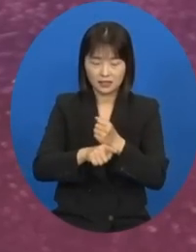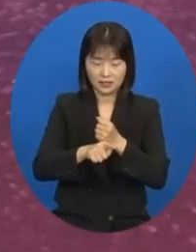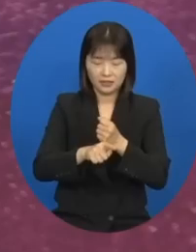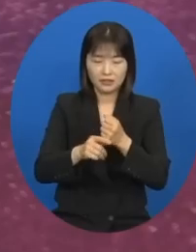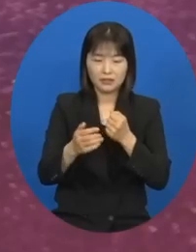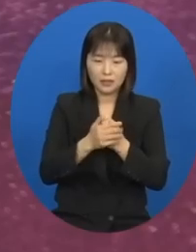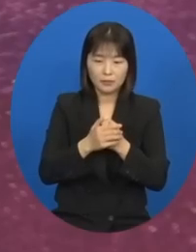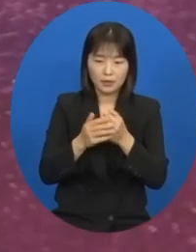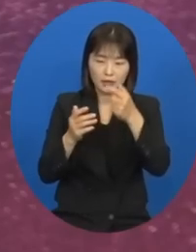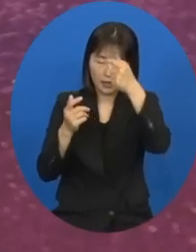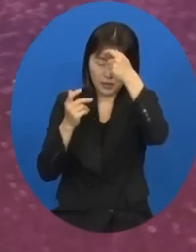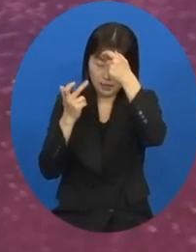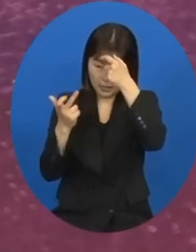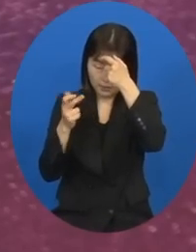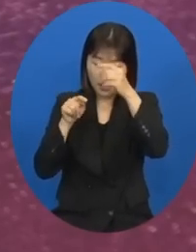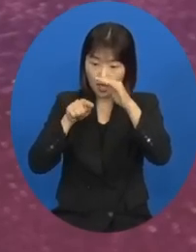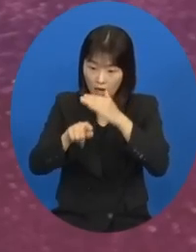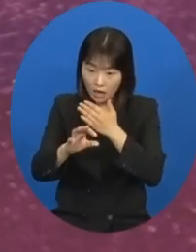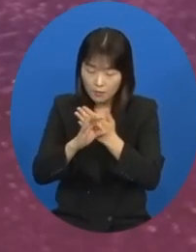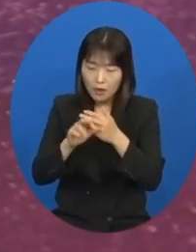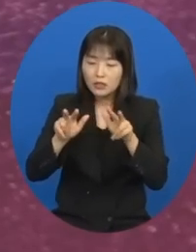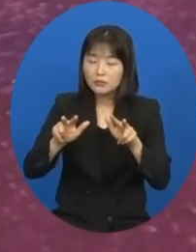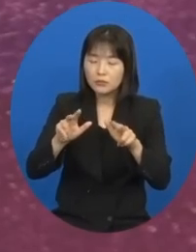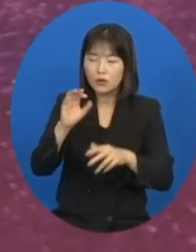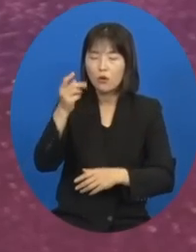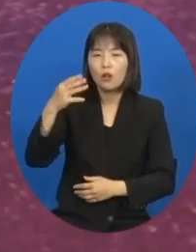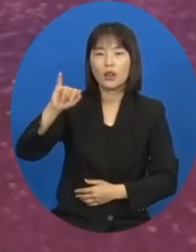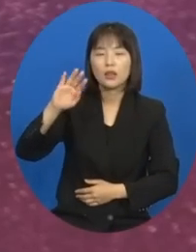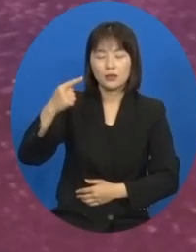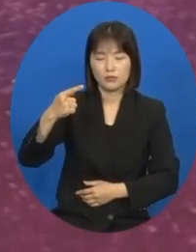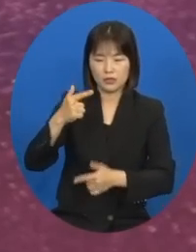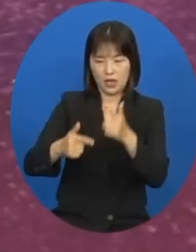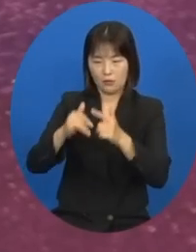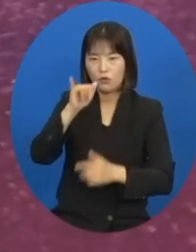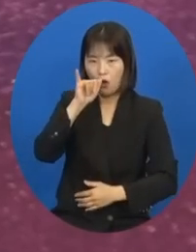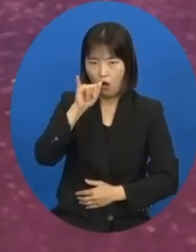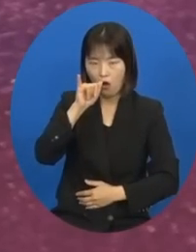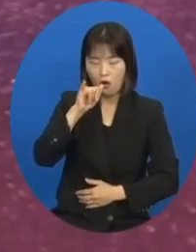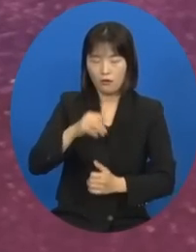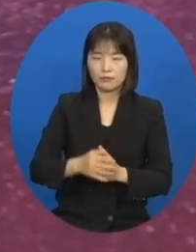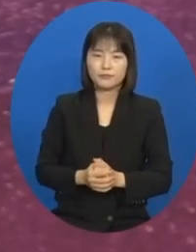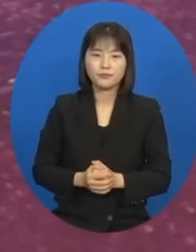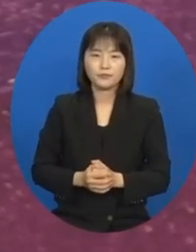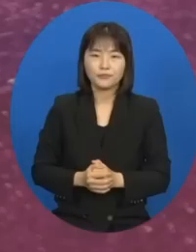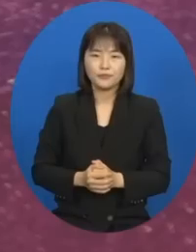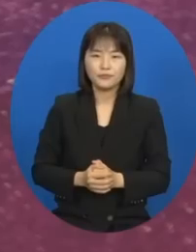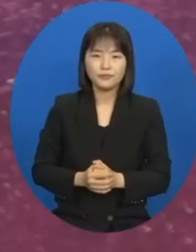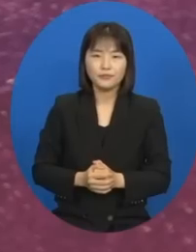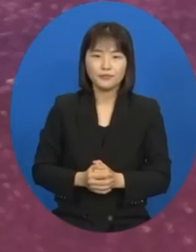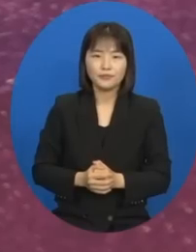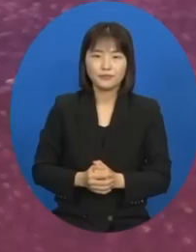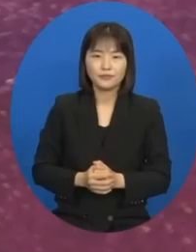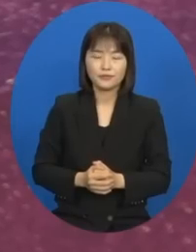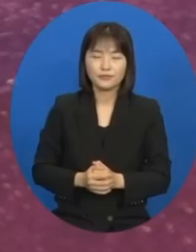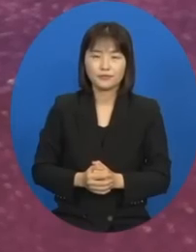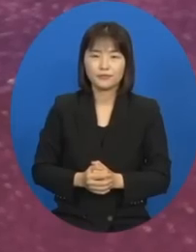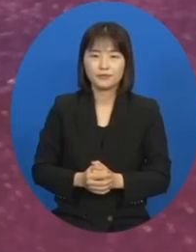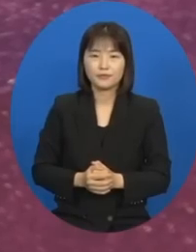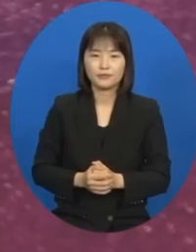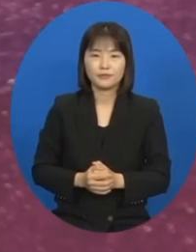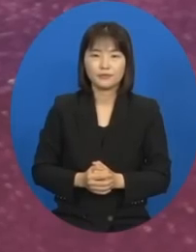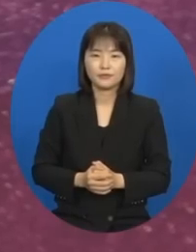있다고 합니다 성경에서 주로 감람나무라고 번역되었던 나무고 새번역에서는 그냥 그대로 올리브